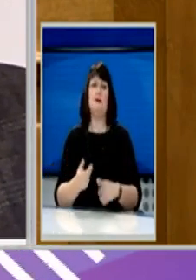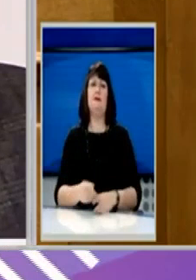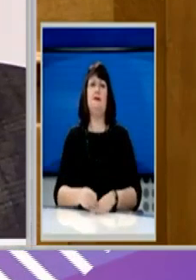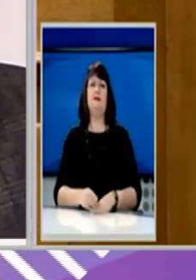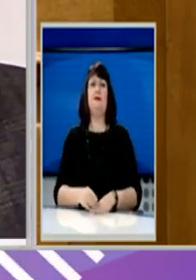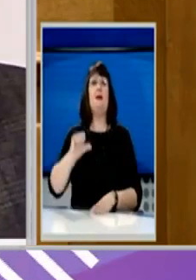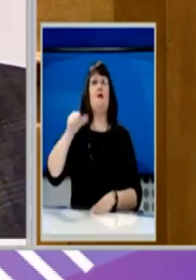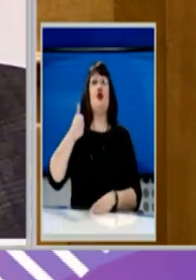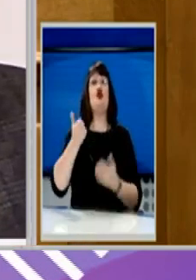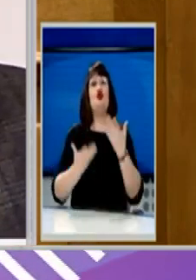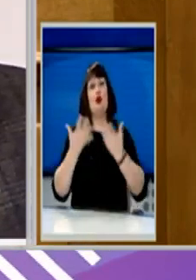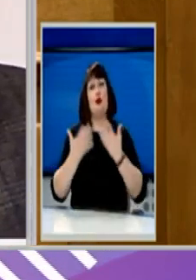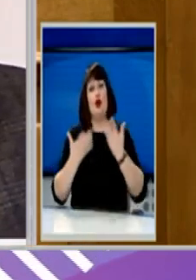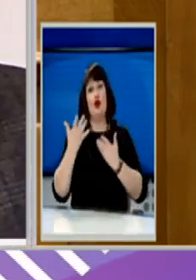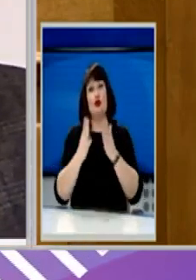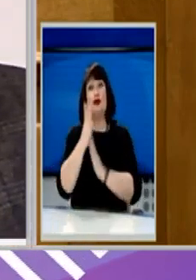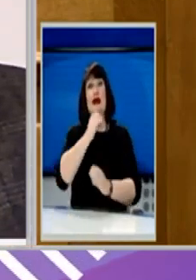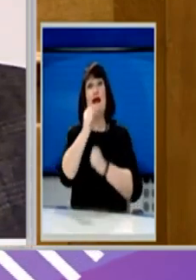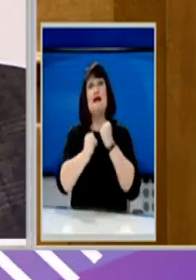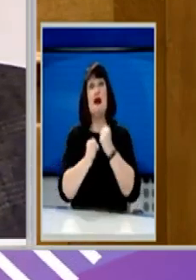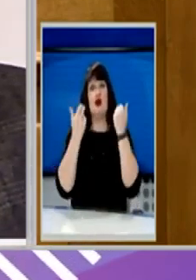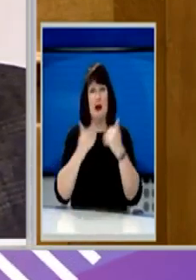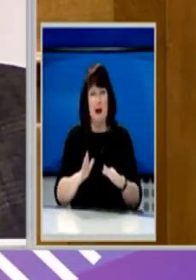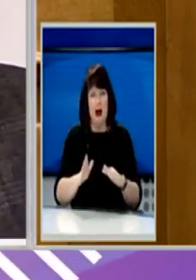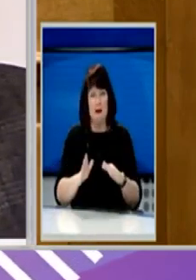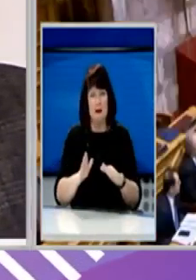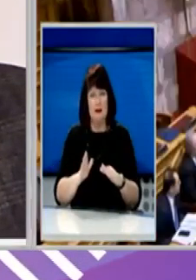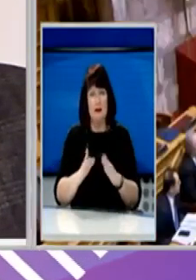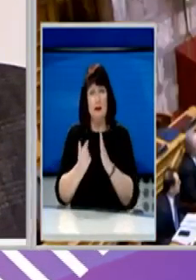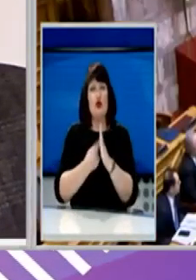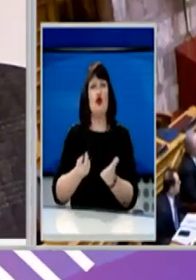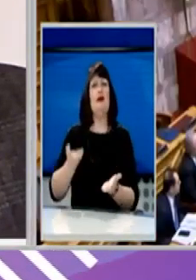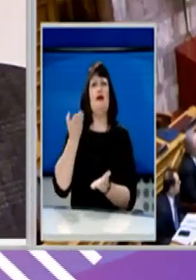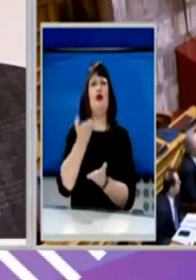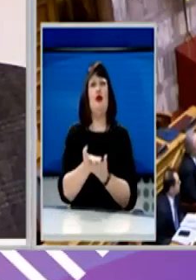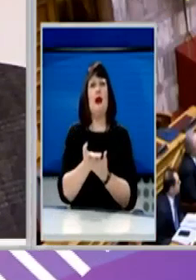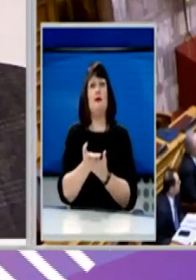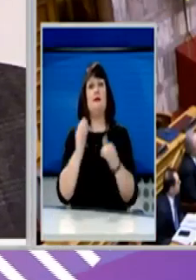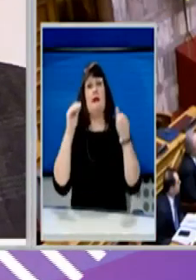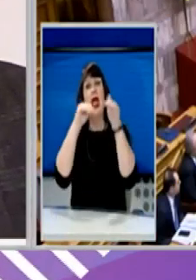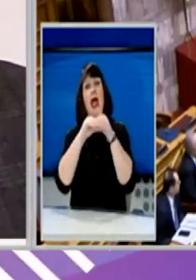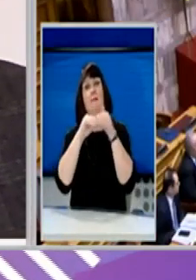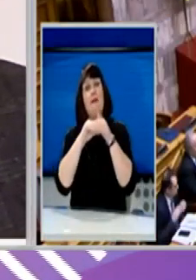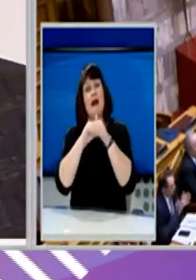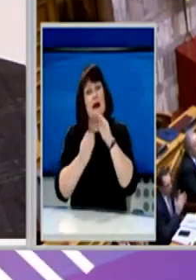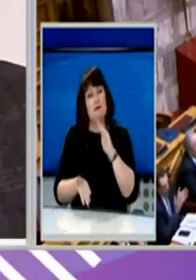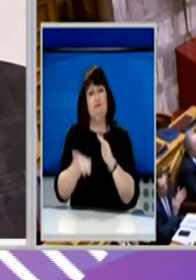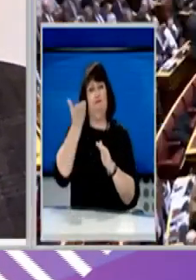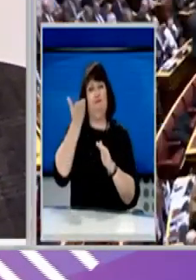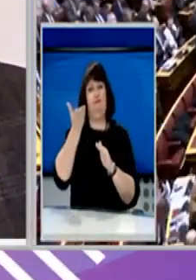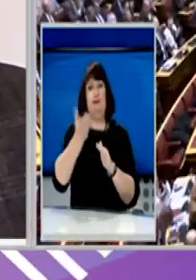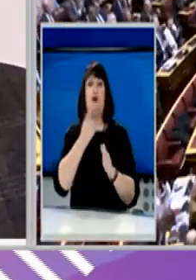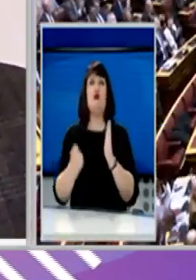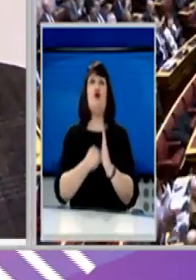ήταν το αναμενόμενο, 158 υπέρ 142 κατά. Αυτό όμως που είναι πολύ σημαντικό είναι ότι ο προϋπολογισμός του 2024 είναι ένας προϋπολογισμός που